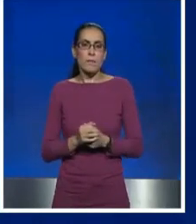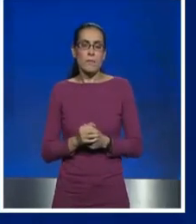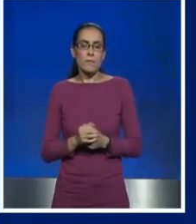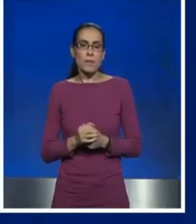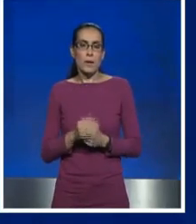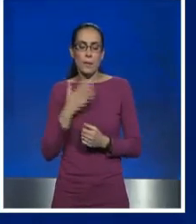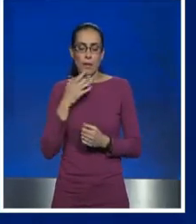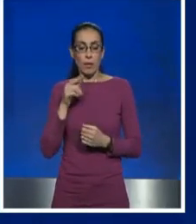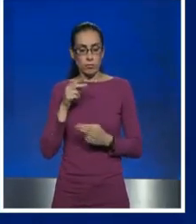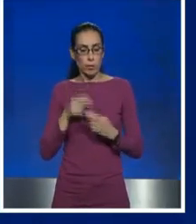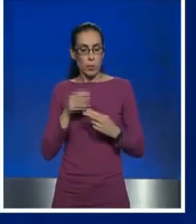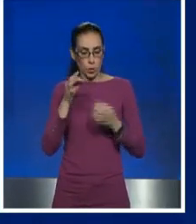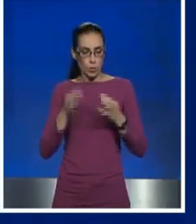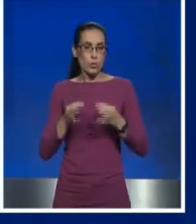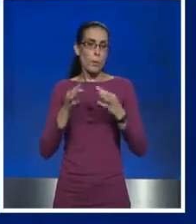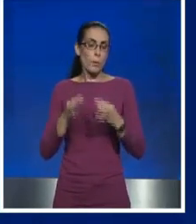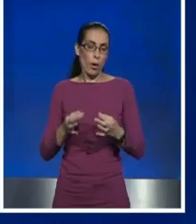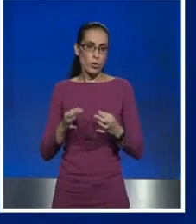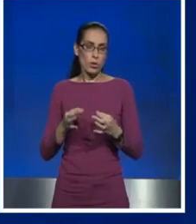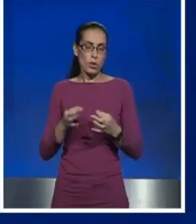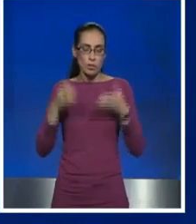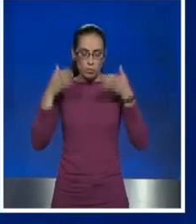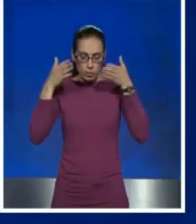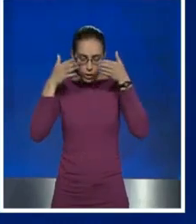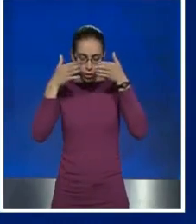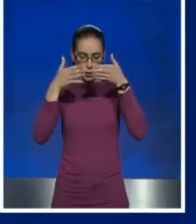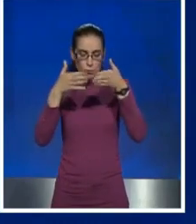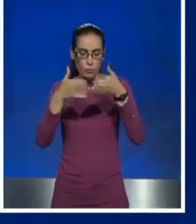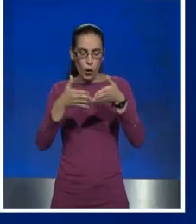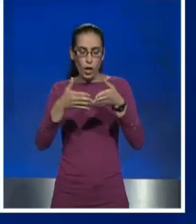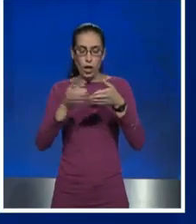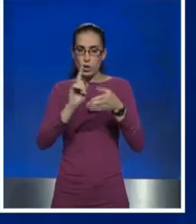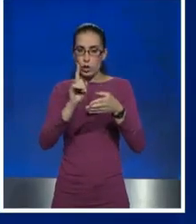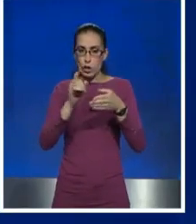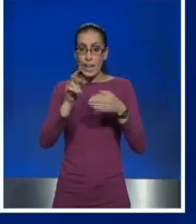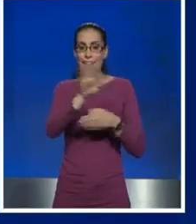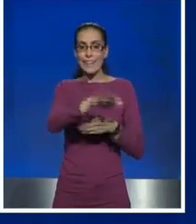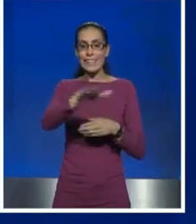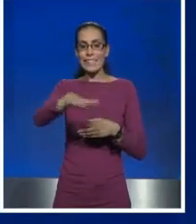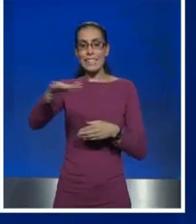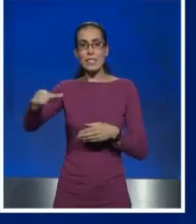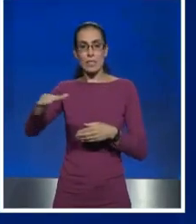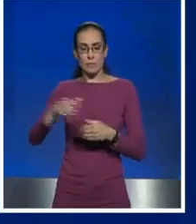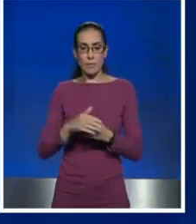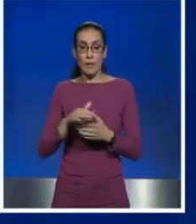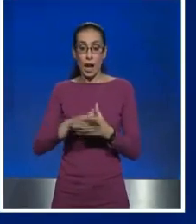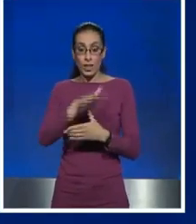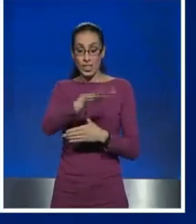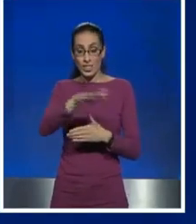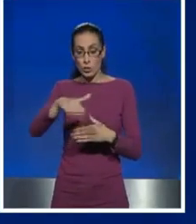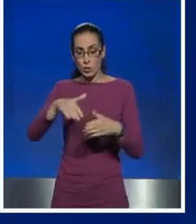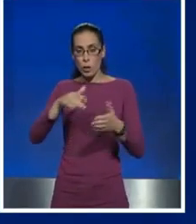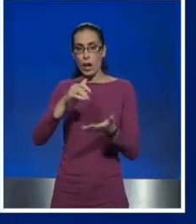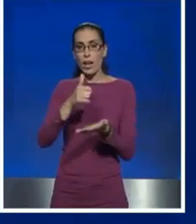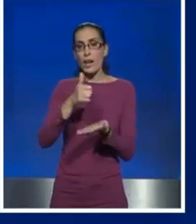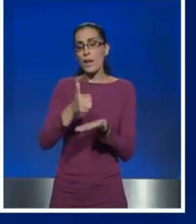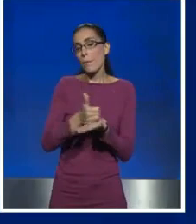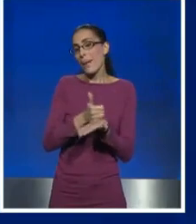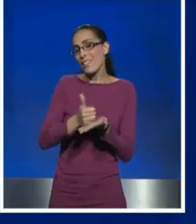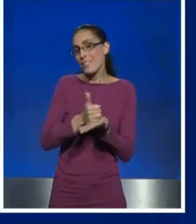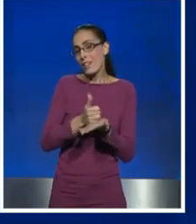il-mod, irid ukoll ikun iffukat lej in-nies li huwa l-qofol tal-mudell